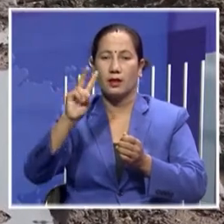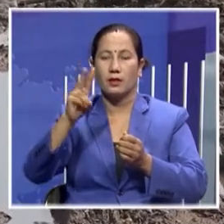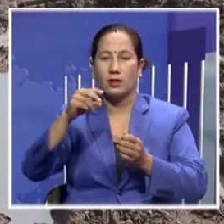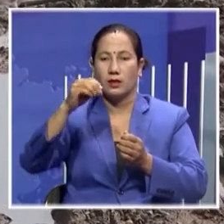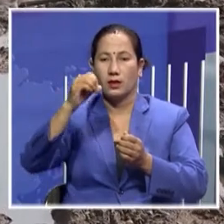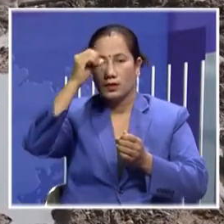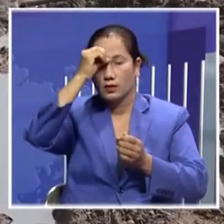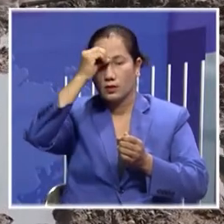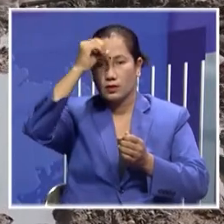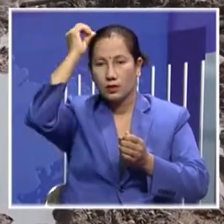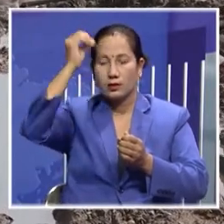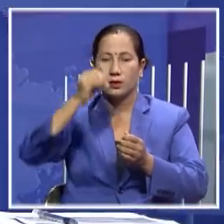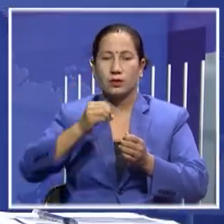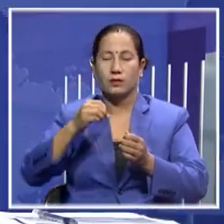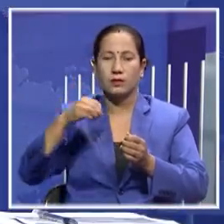सुदूरपश्चिम प्रदेश, कैलाली।